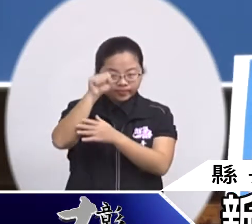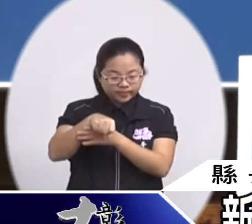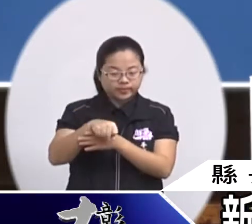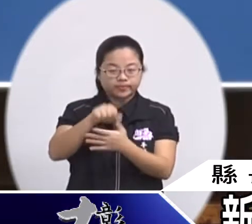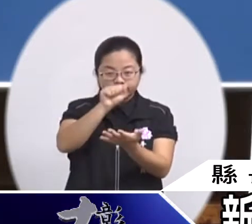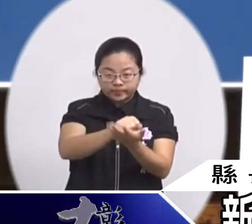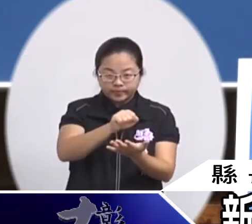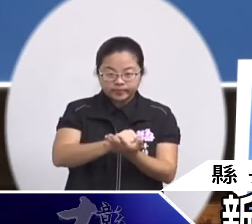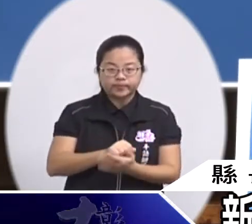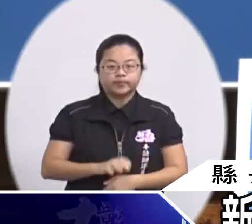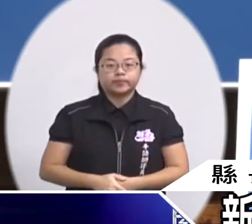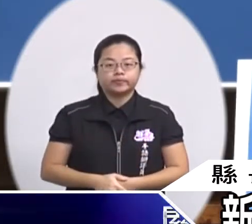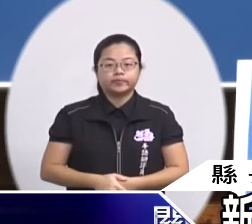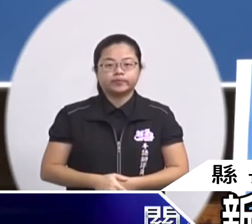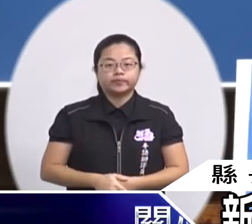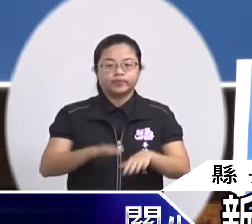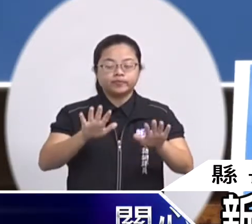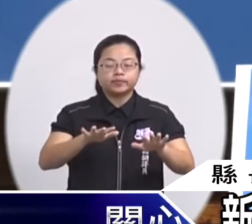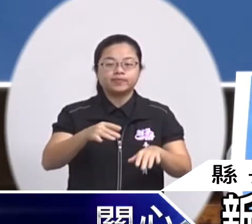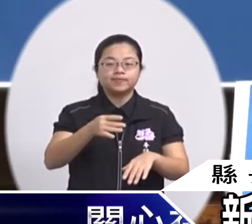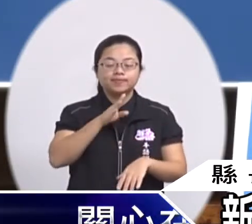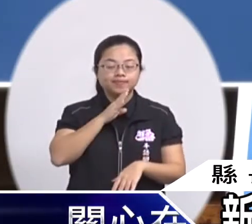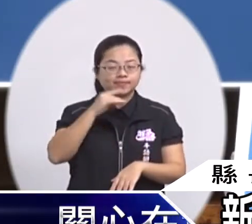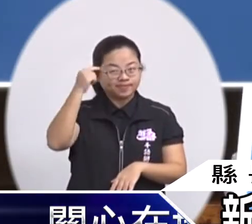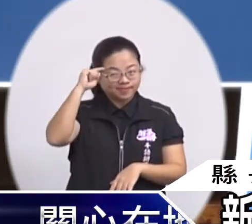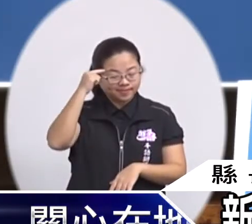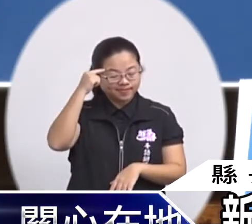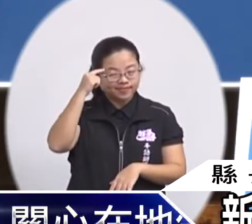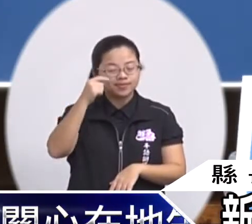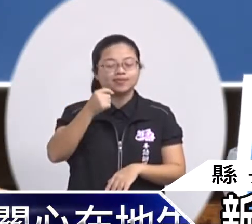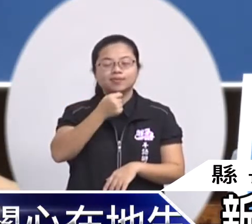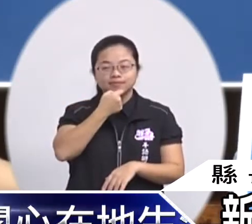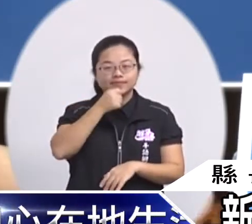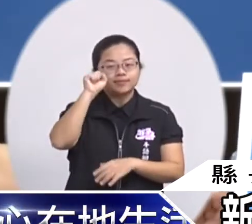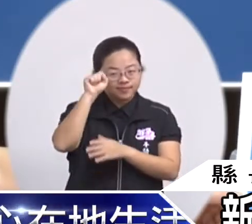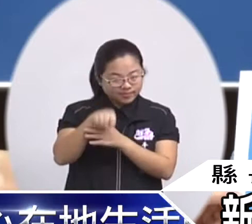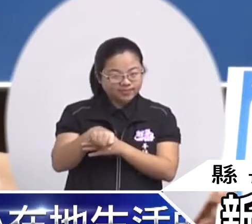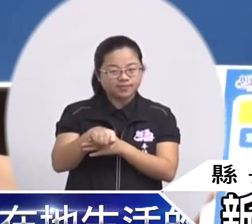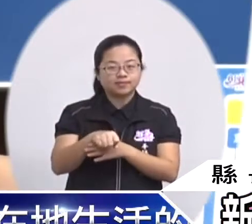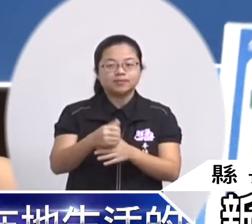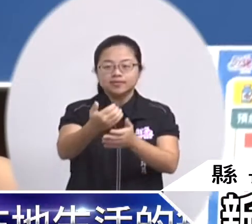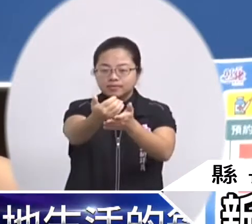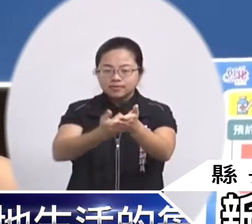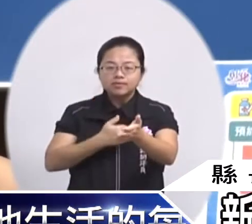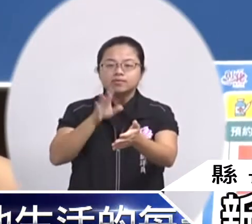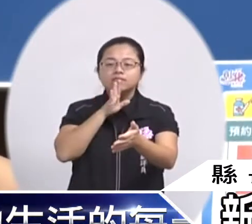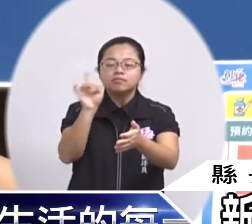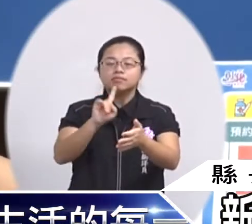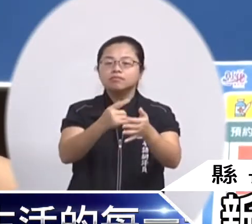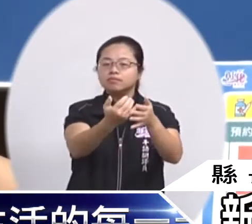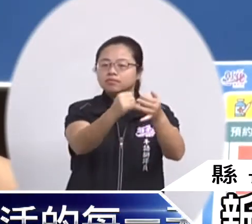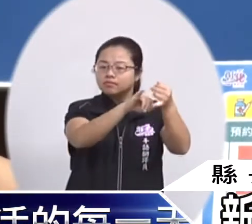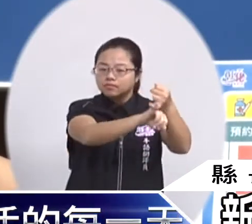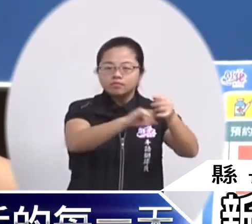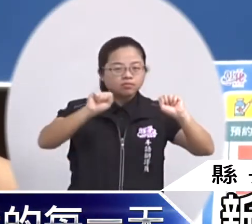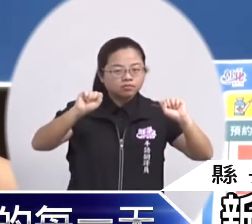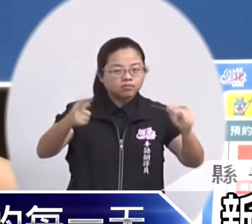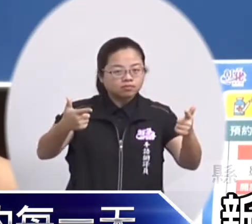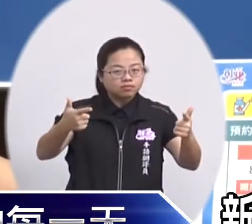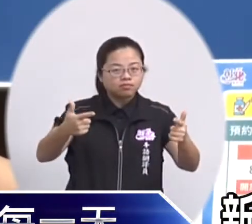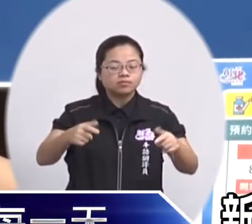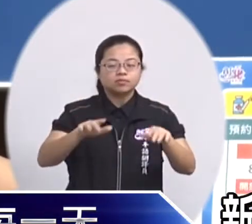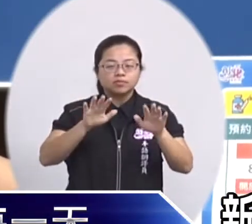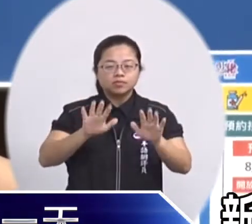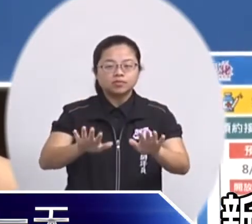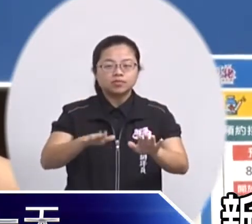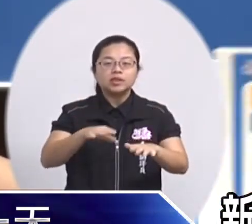哎，注意者，今麦是哦，这意愿登记哈。进前是哦，这预约接种哦哈，这是要做诶，